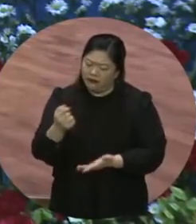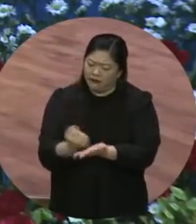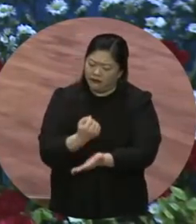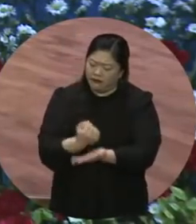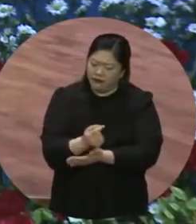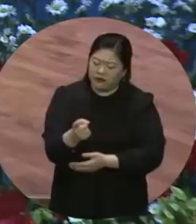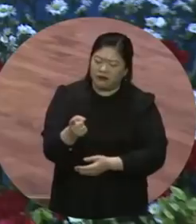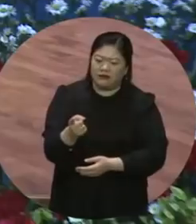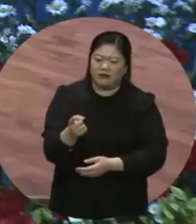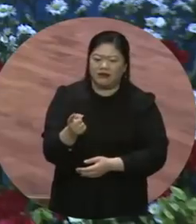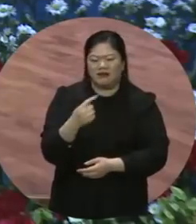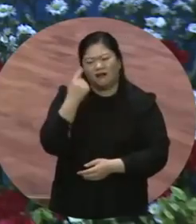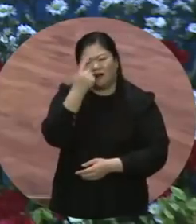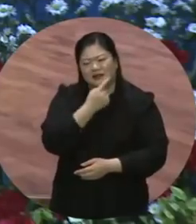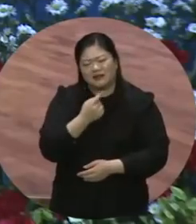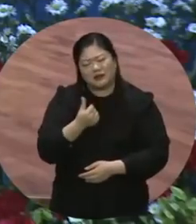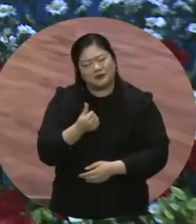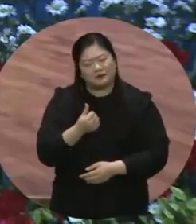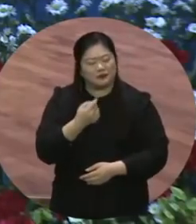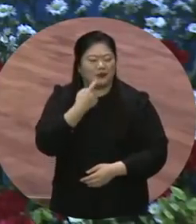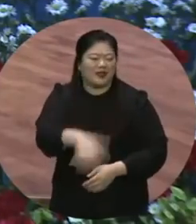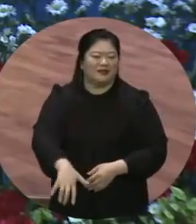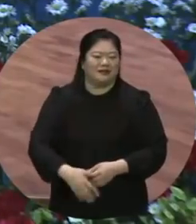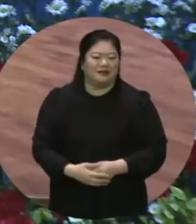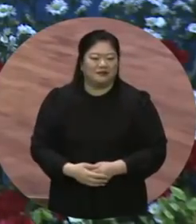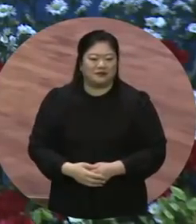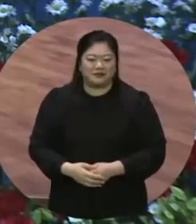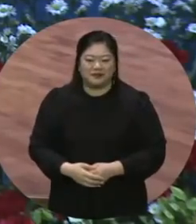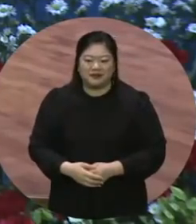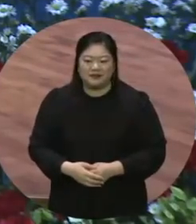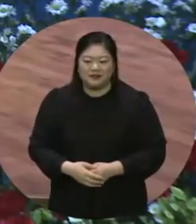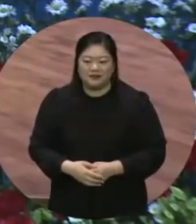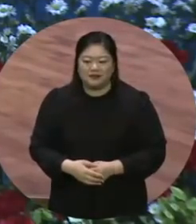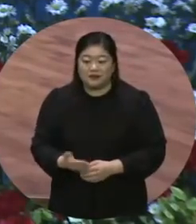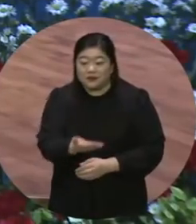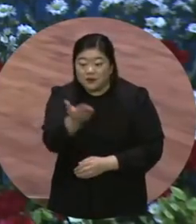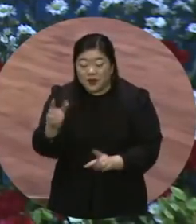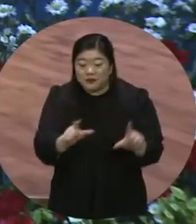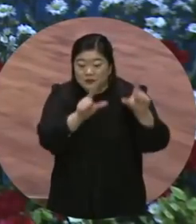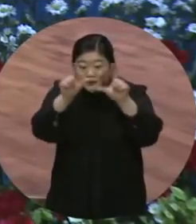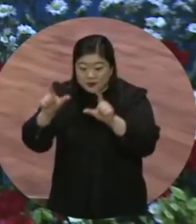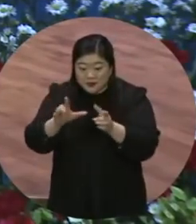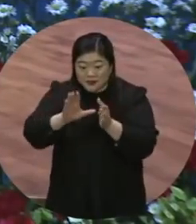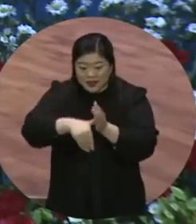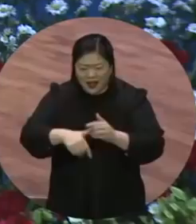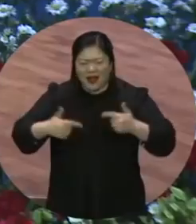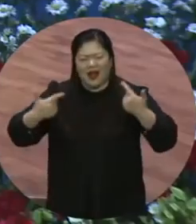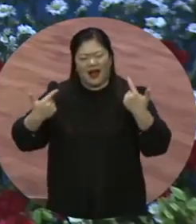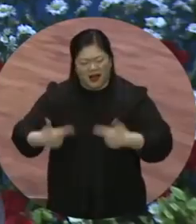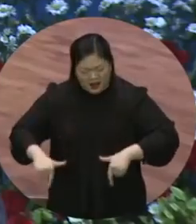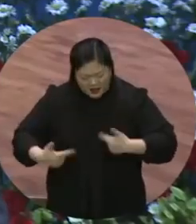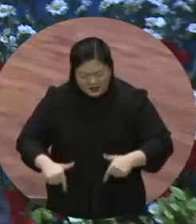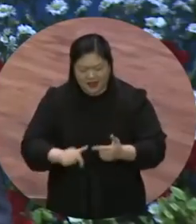우리 영계전 성도들은 삶의 모든 발걸음마다 그리스도 안에서